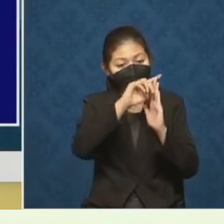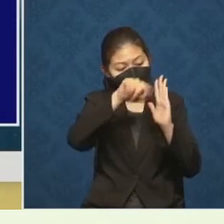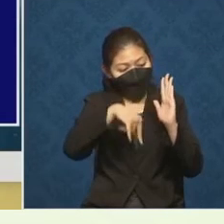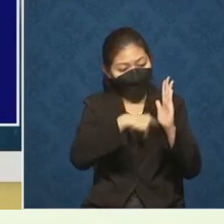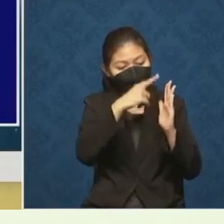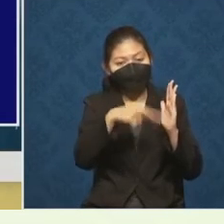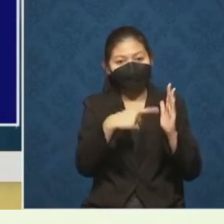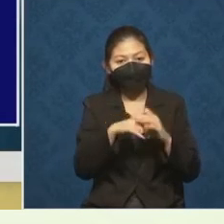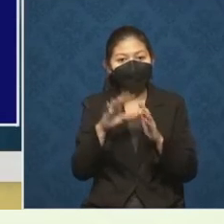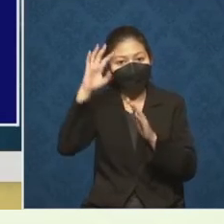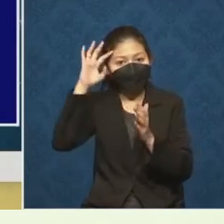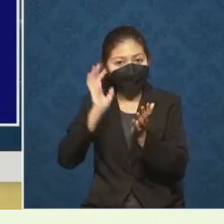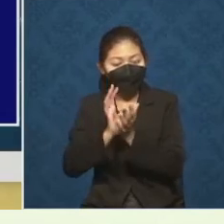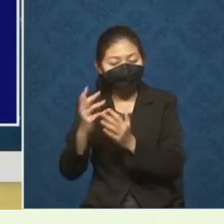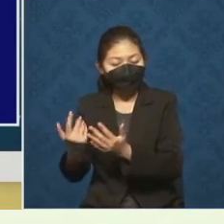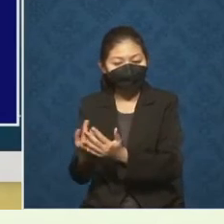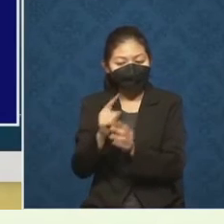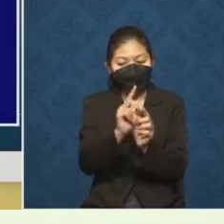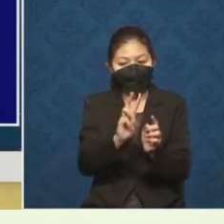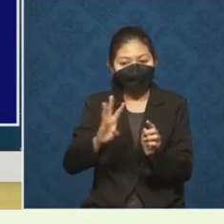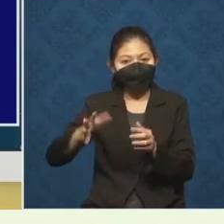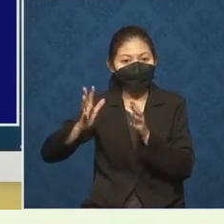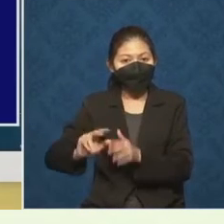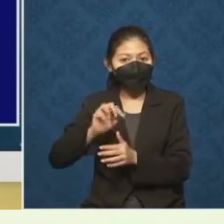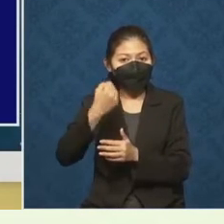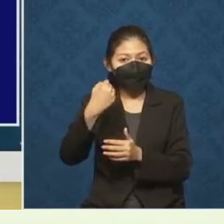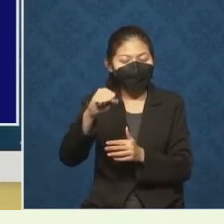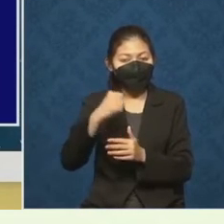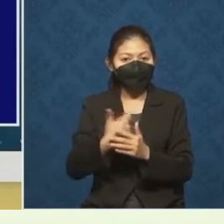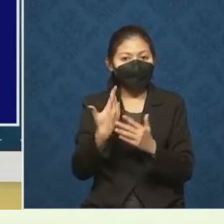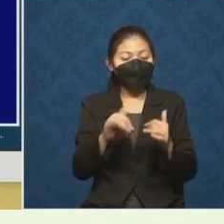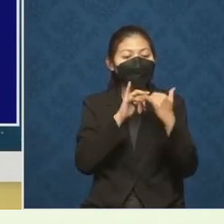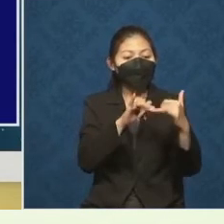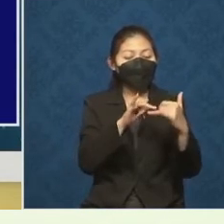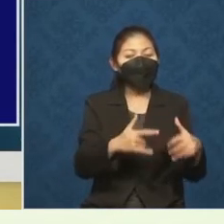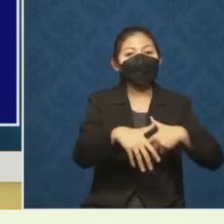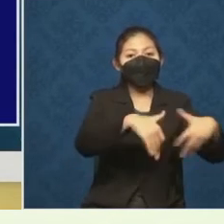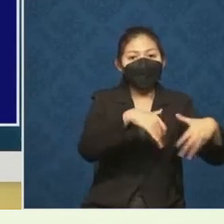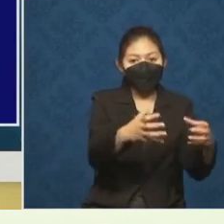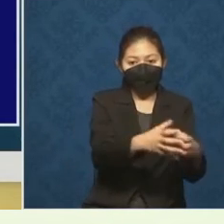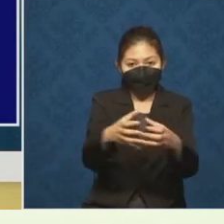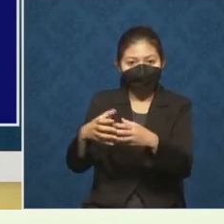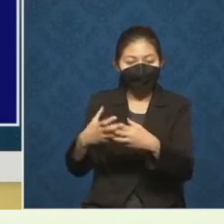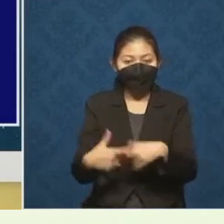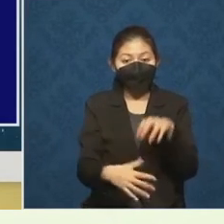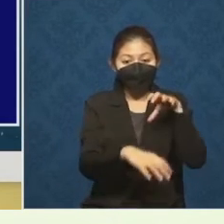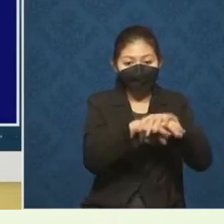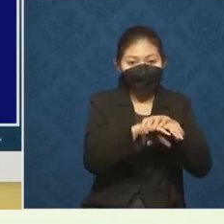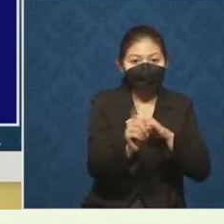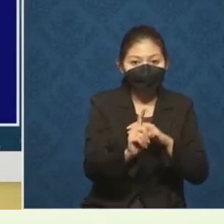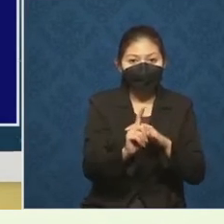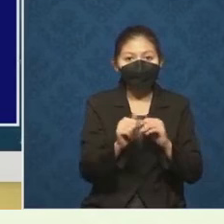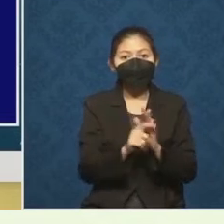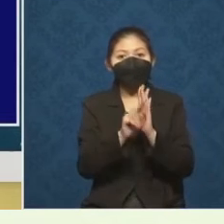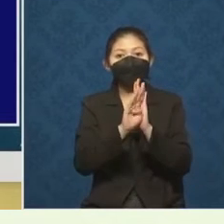คนนอกนั้นให้ประสานเอาพื้นที่เอานะครับก็บอกว่าไปจับกุมได้ที่บุรีรัมย์นะครับเงินสด